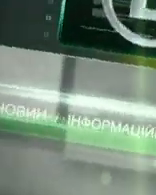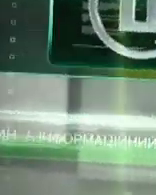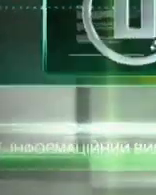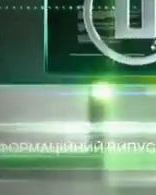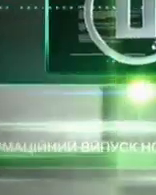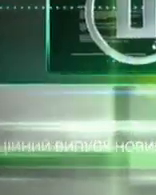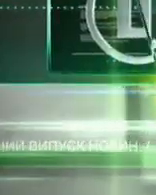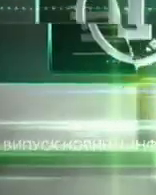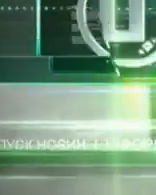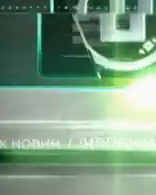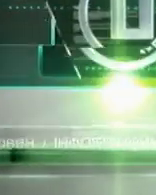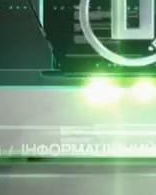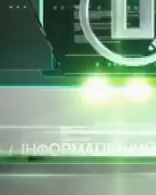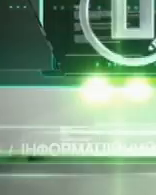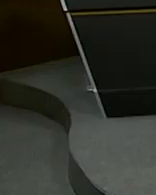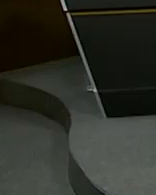Музика